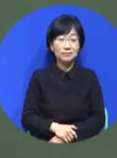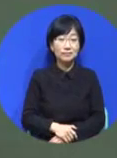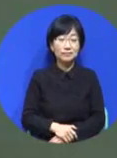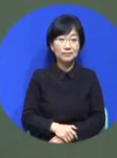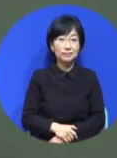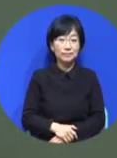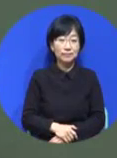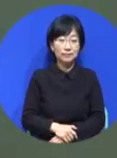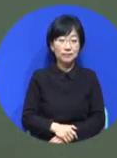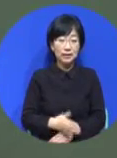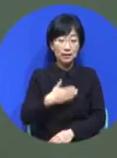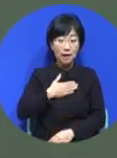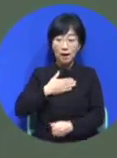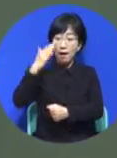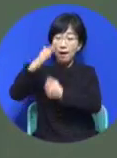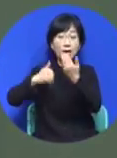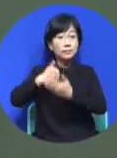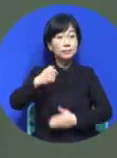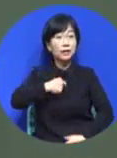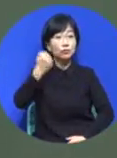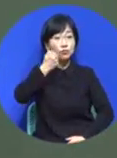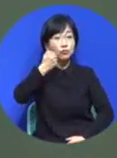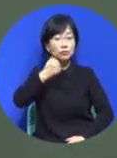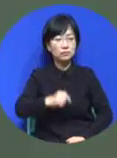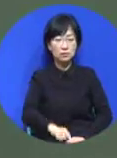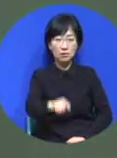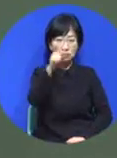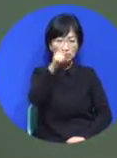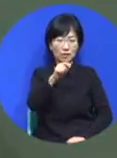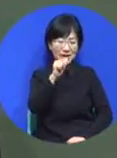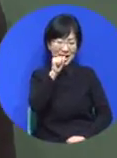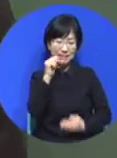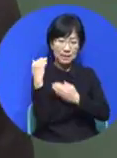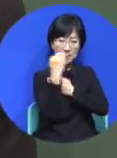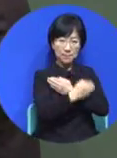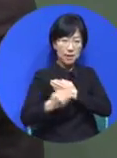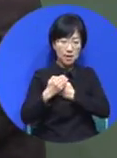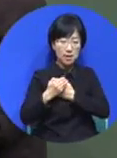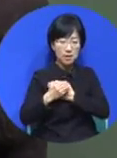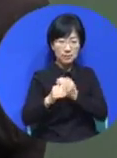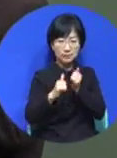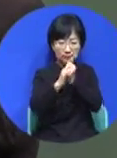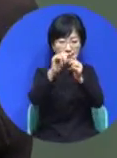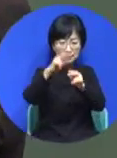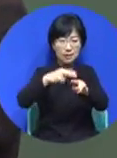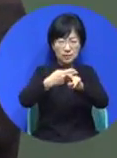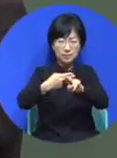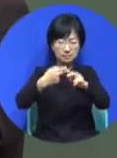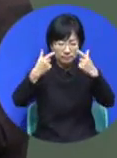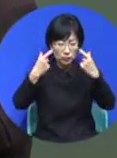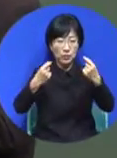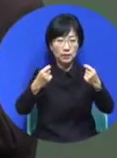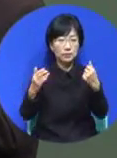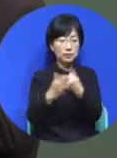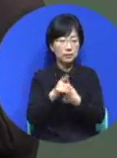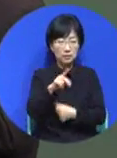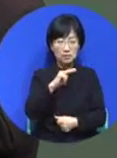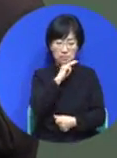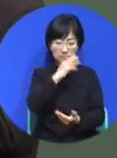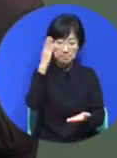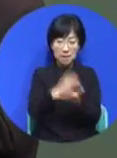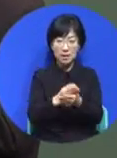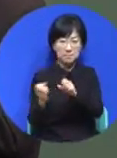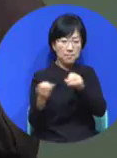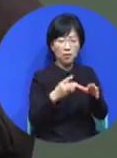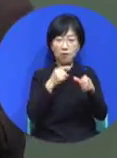너의 방패요, 너의 상급이다. I am your shield and your very great reward. 불신앙 버렸는데. So all you got to do is break